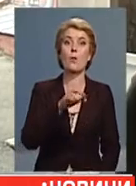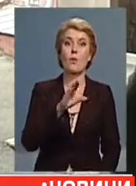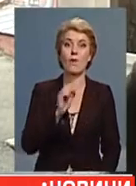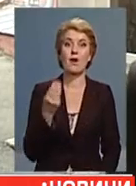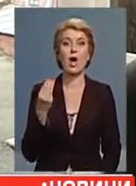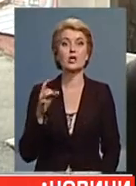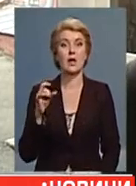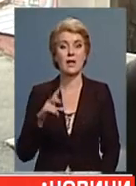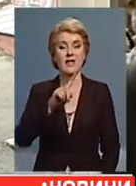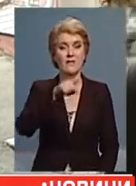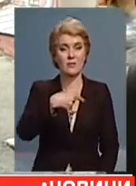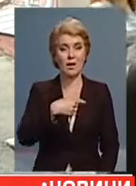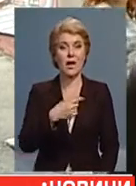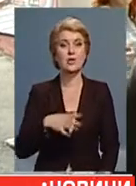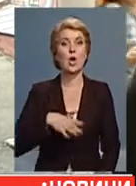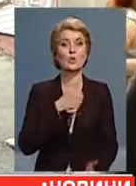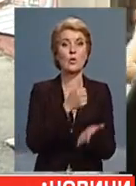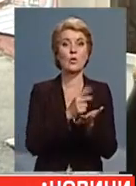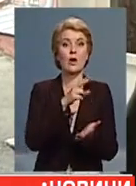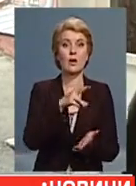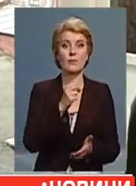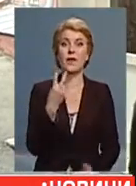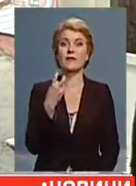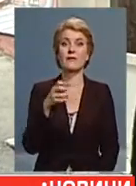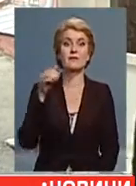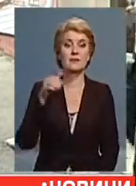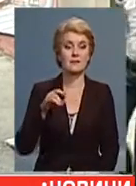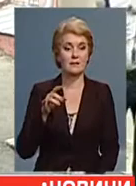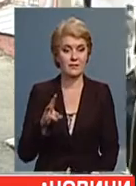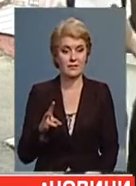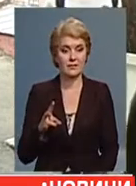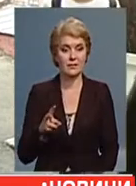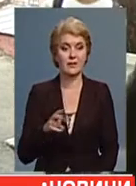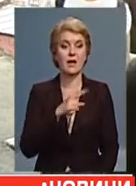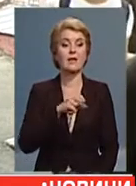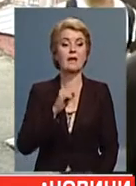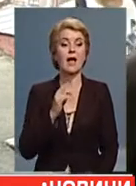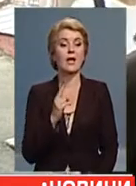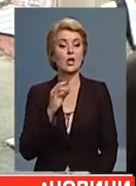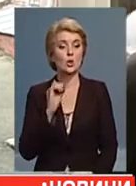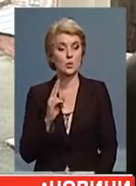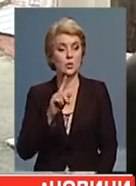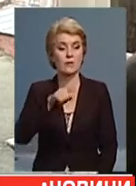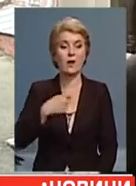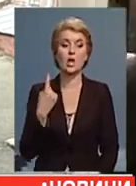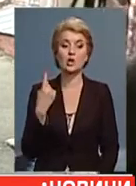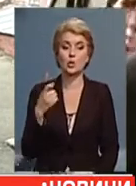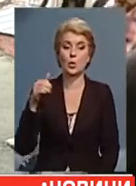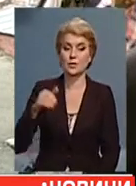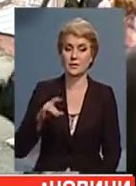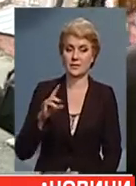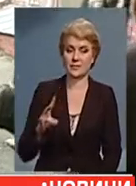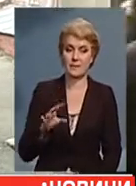вимагає з колишнього голови КМДА 200 тисяч гривень, а Деніс Дацюк – 100 тисяч.